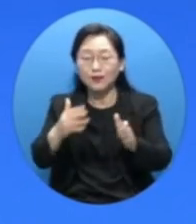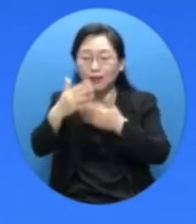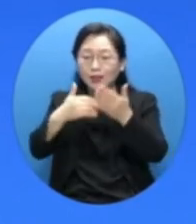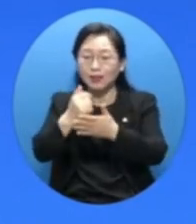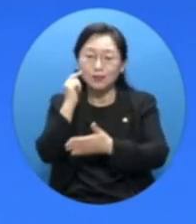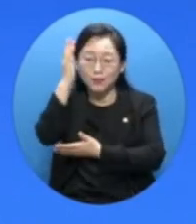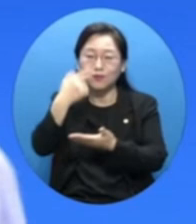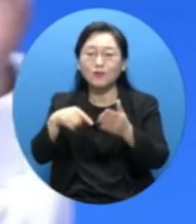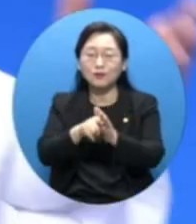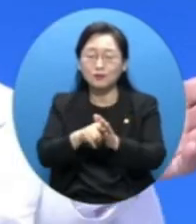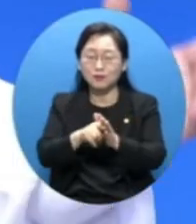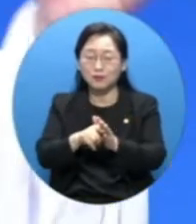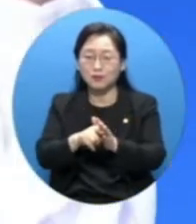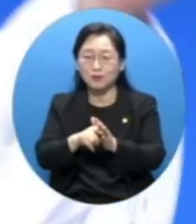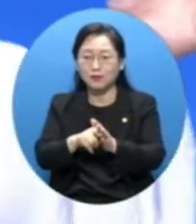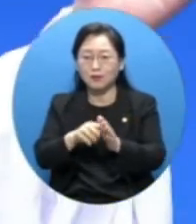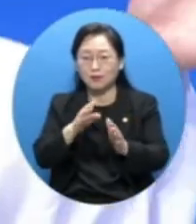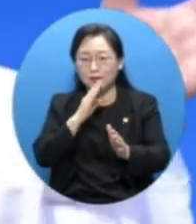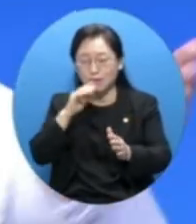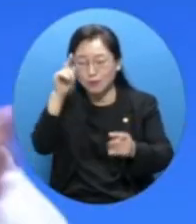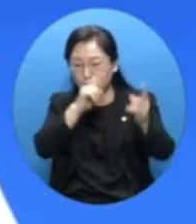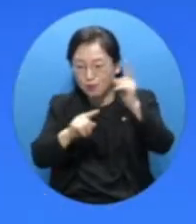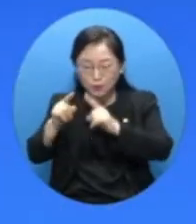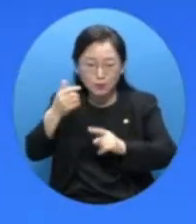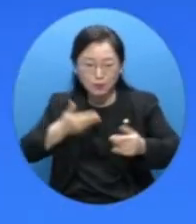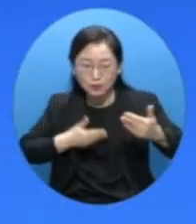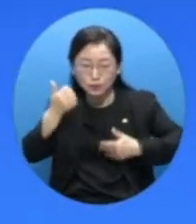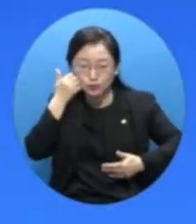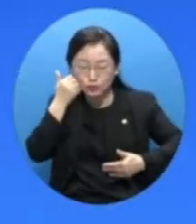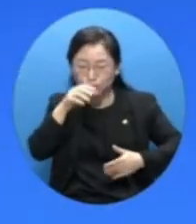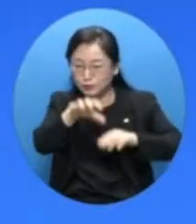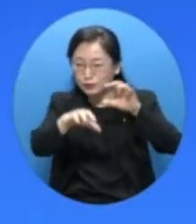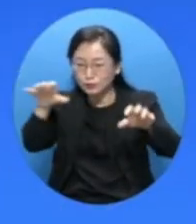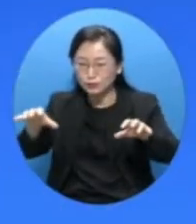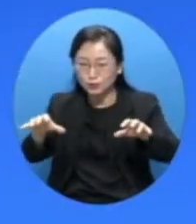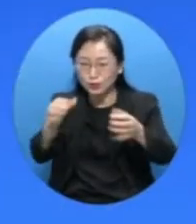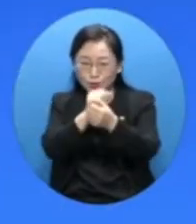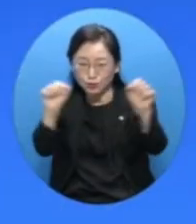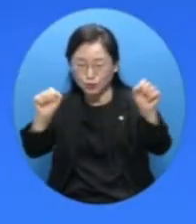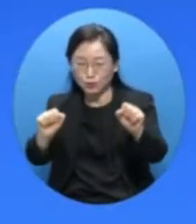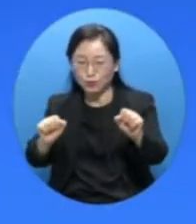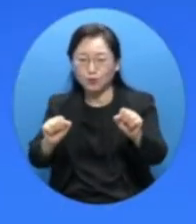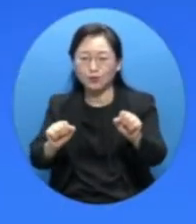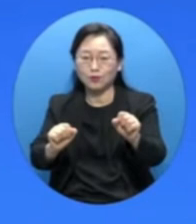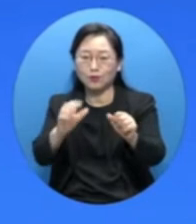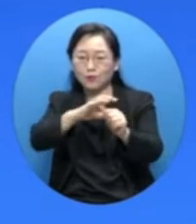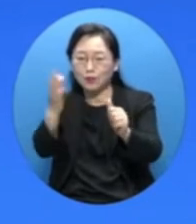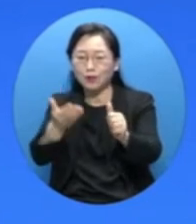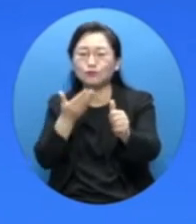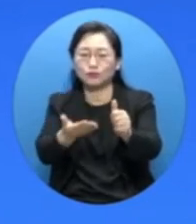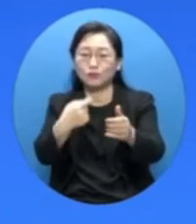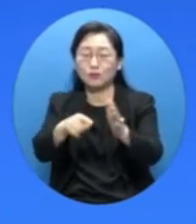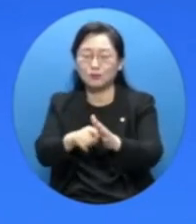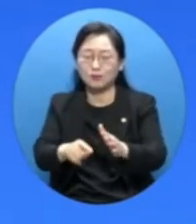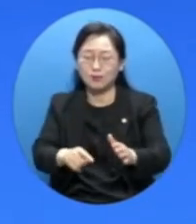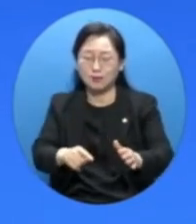영광을 위해서, 소외된 이웃, 상처받은 이웃을 위해서 포로대를 잘 켜는 일에 여러분 삶을 다 바쳐